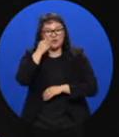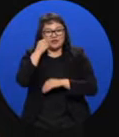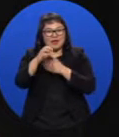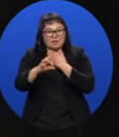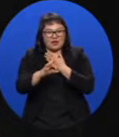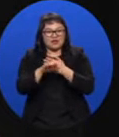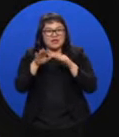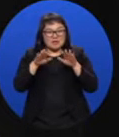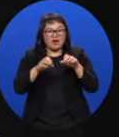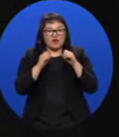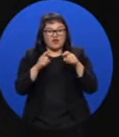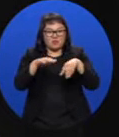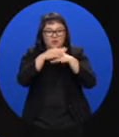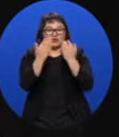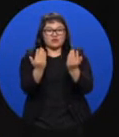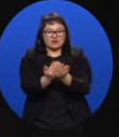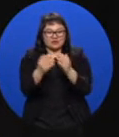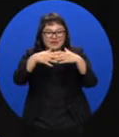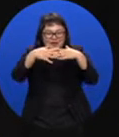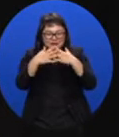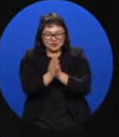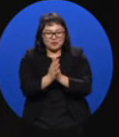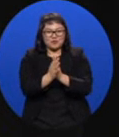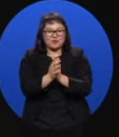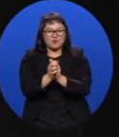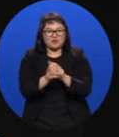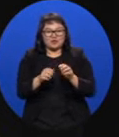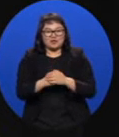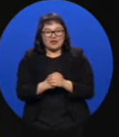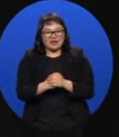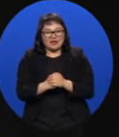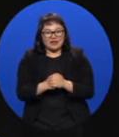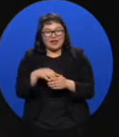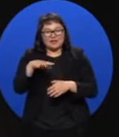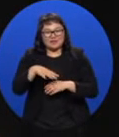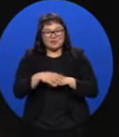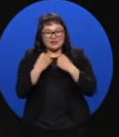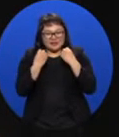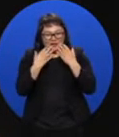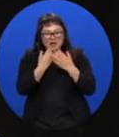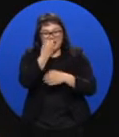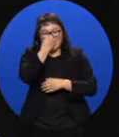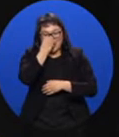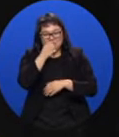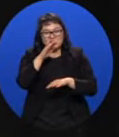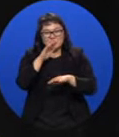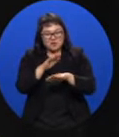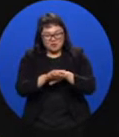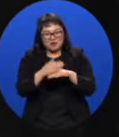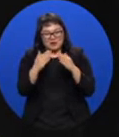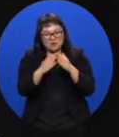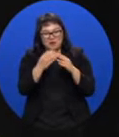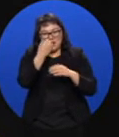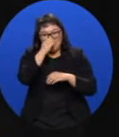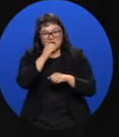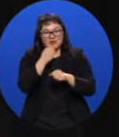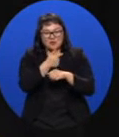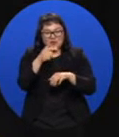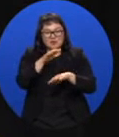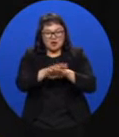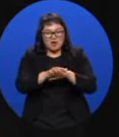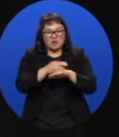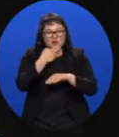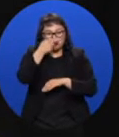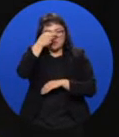기회로 모든 것을 다 접고 야인으로 돌아가서 우리 감귤 농가들하고 감귤도 짓고 또 소주도